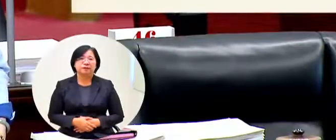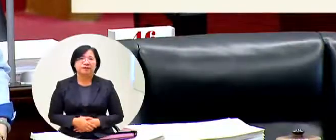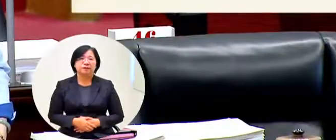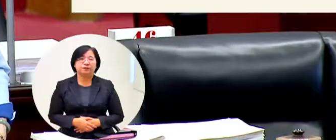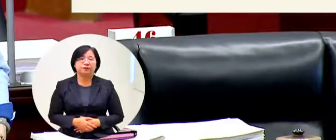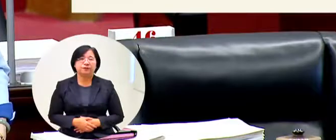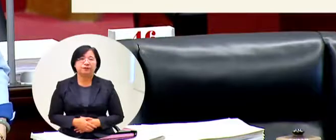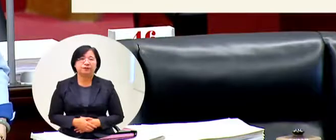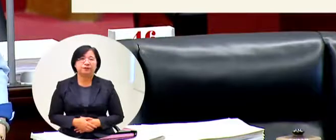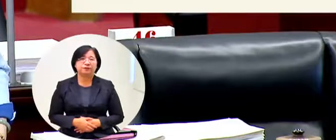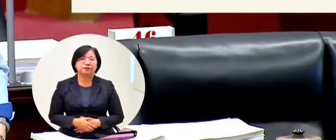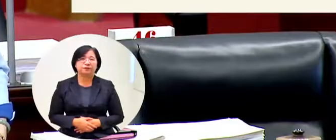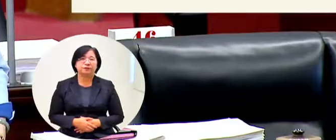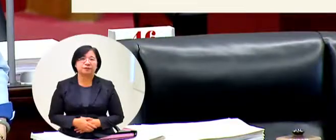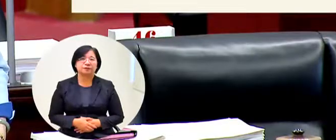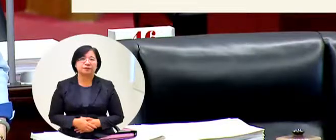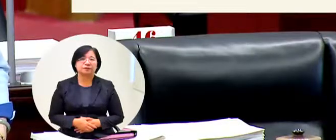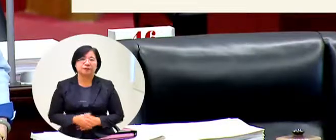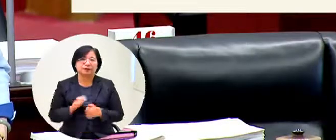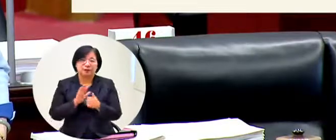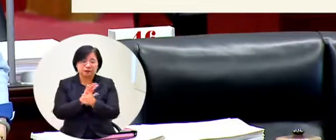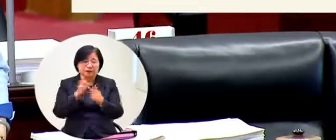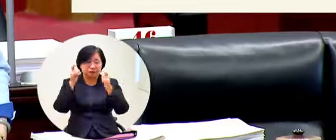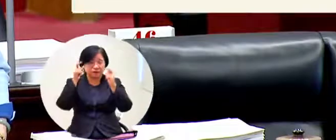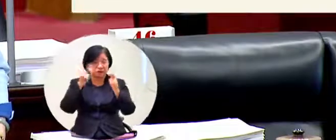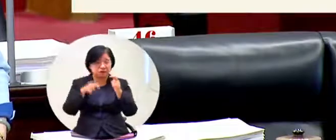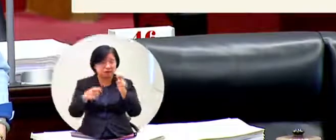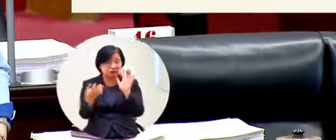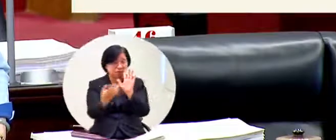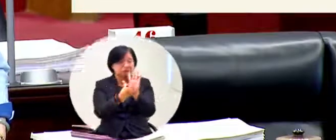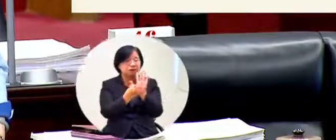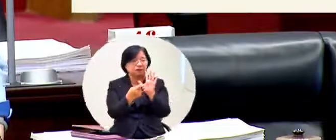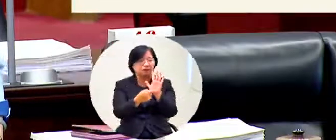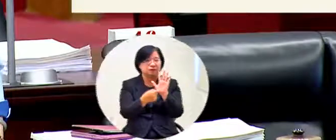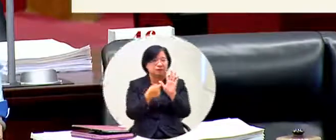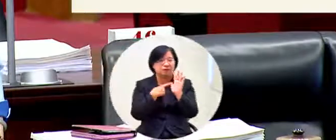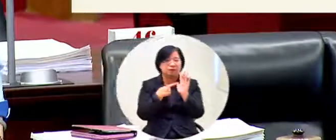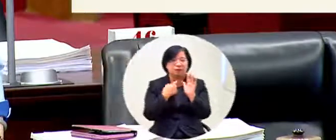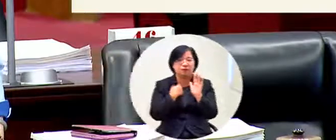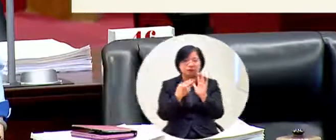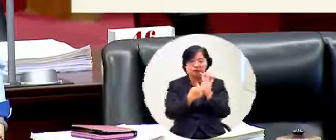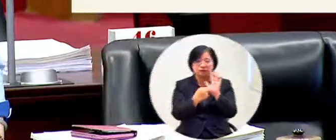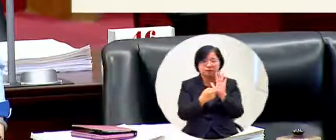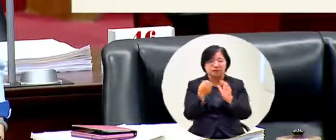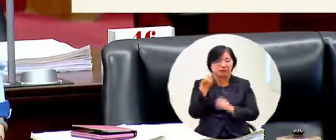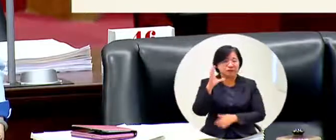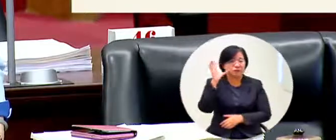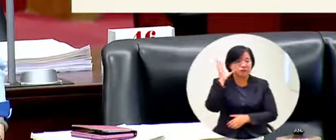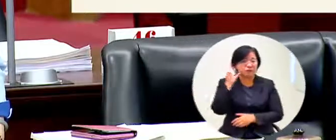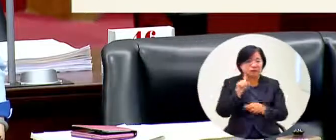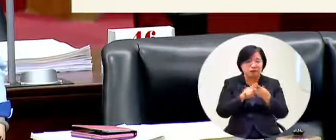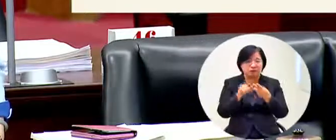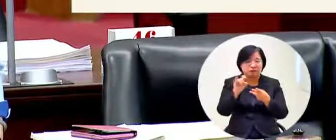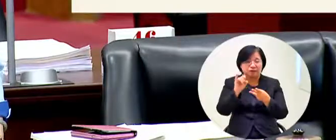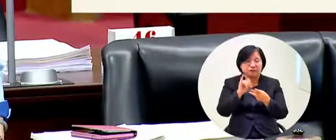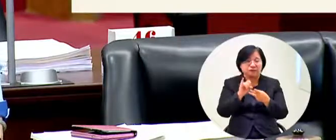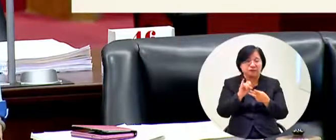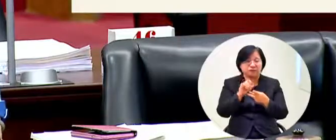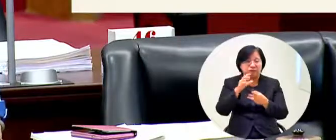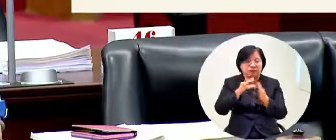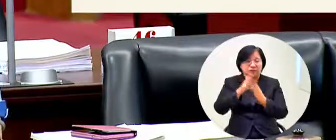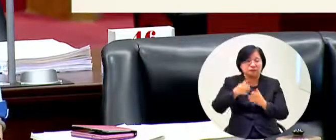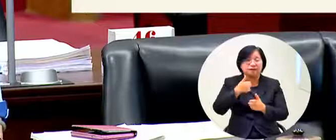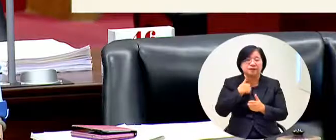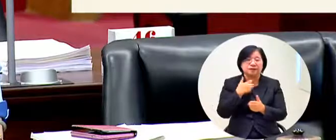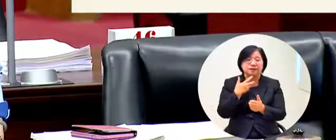这个爱高雄这个 mark， 我引述我们以前新闻局王浅秋局长讲的啦，他是希望带给高雄